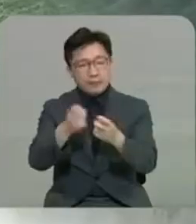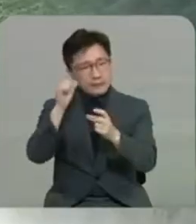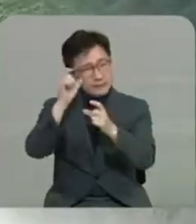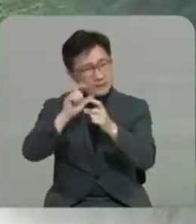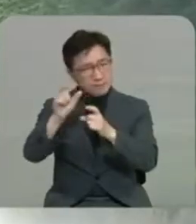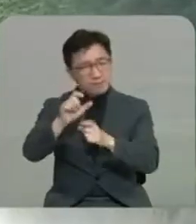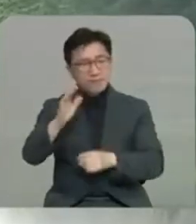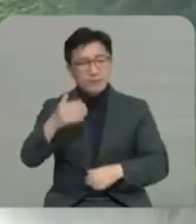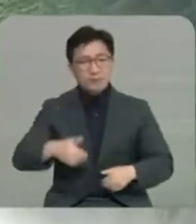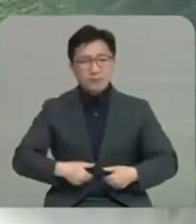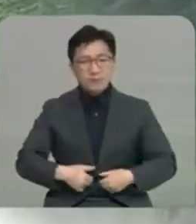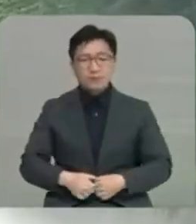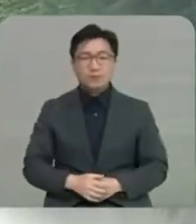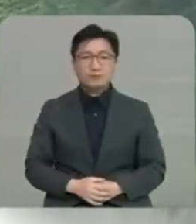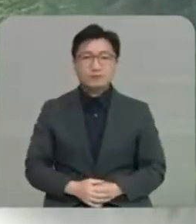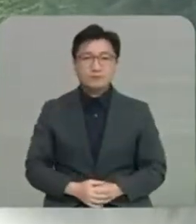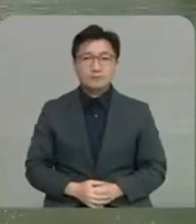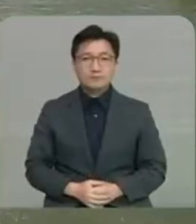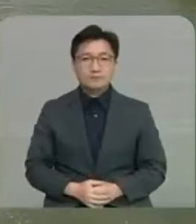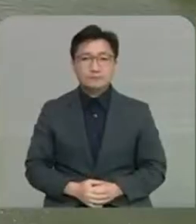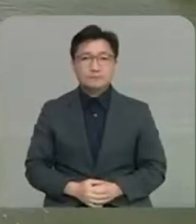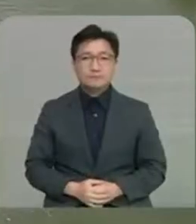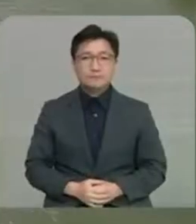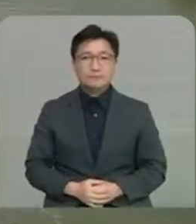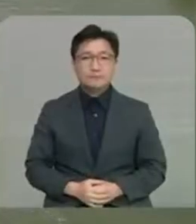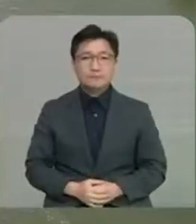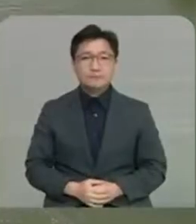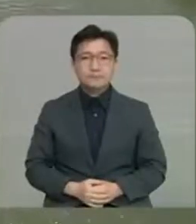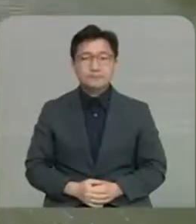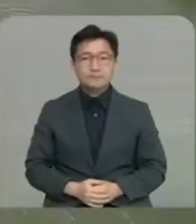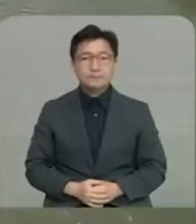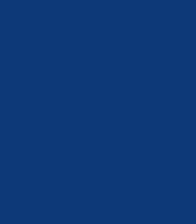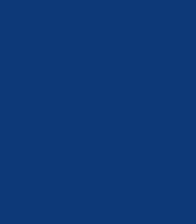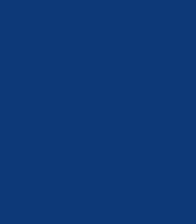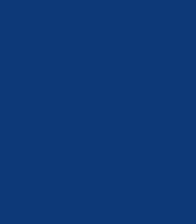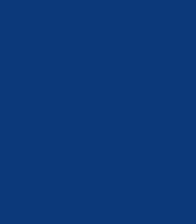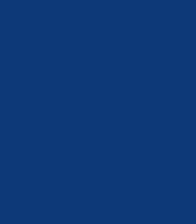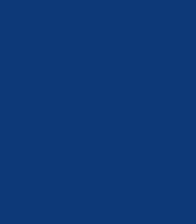상황을 맡고 있습니다 KBS 뉴스 서인덕입니다